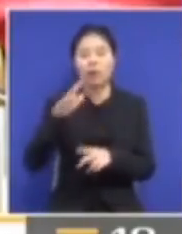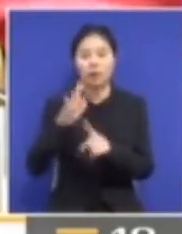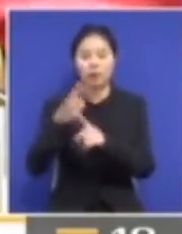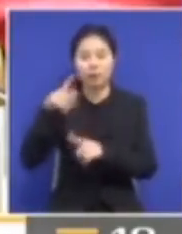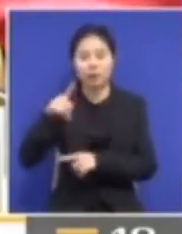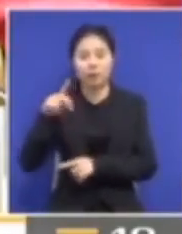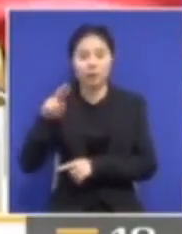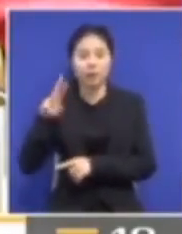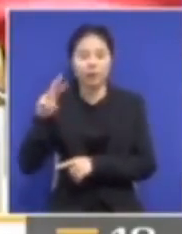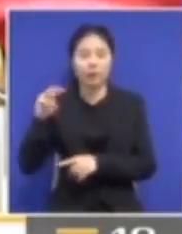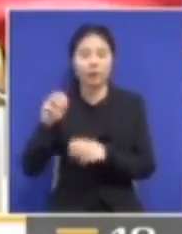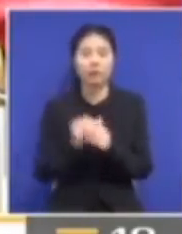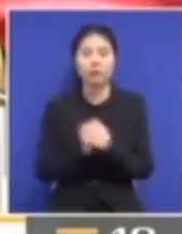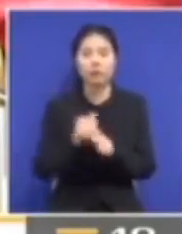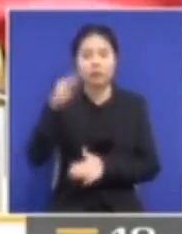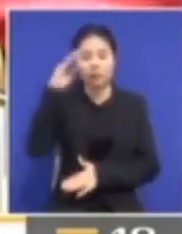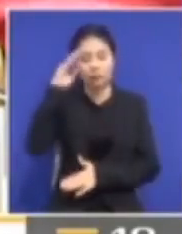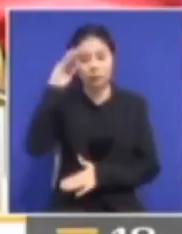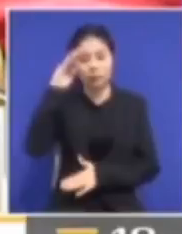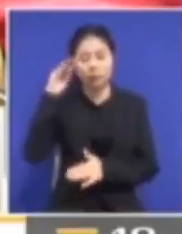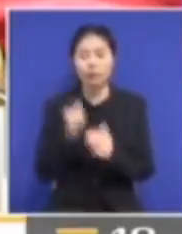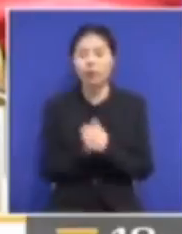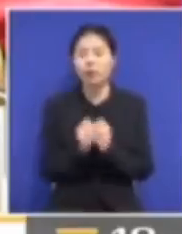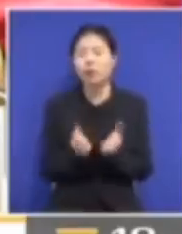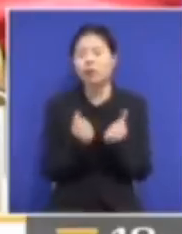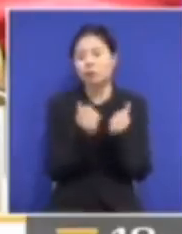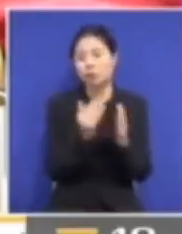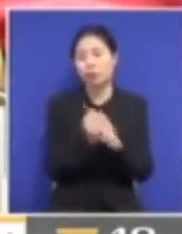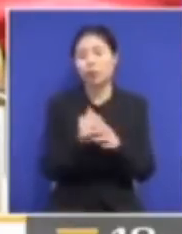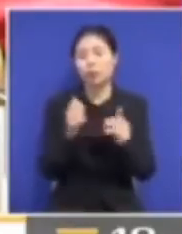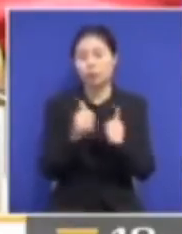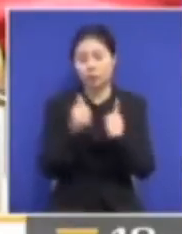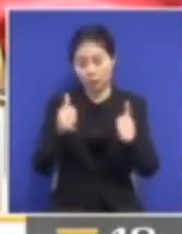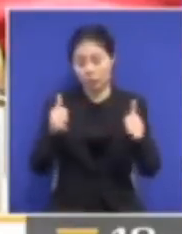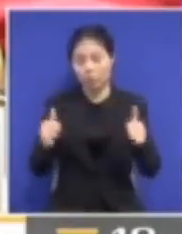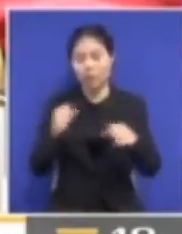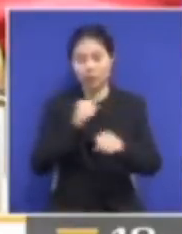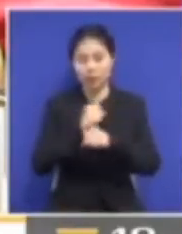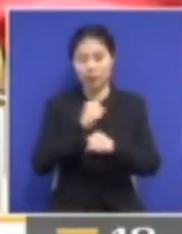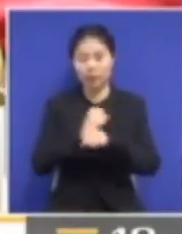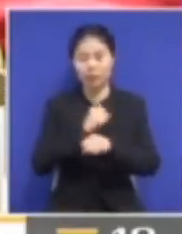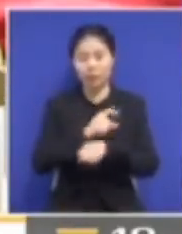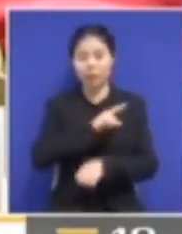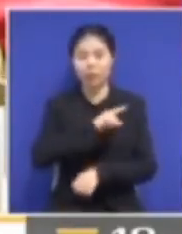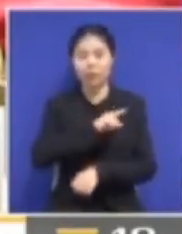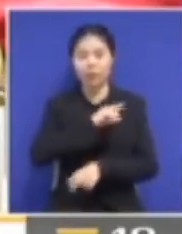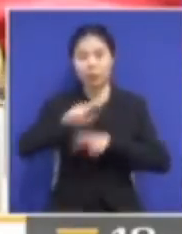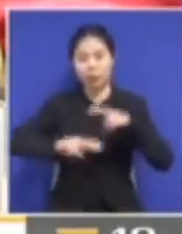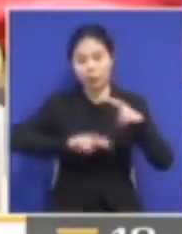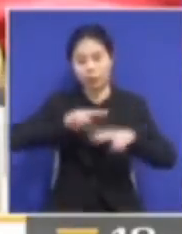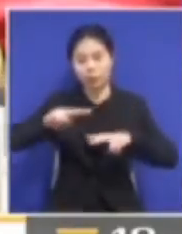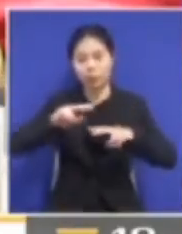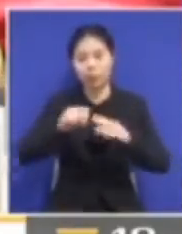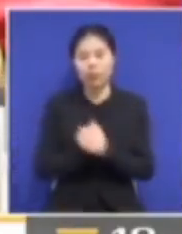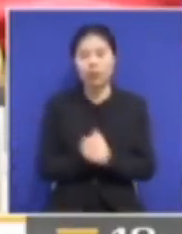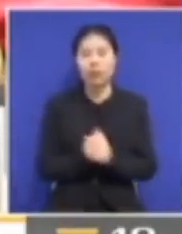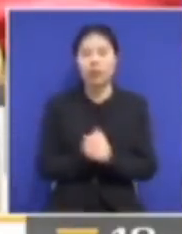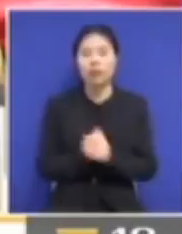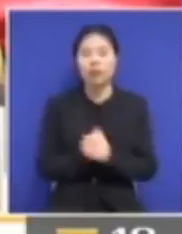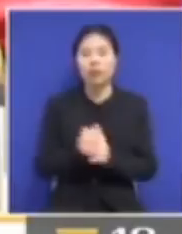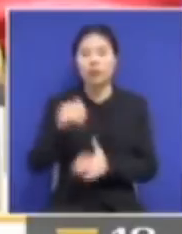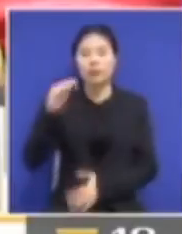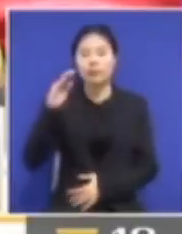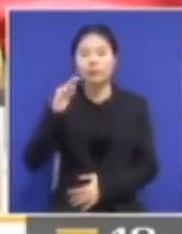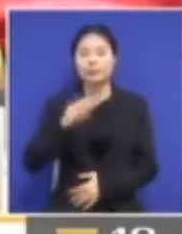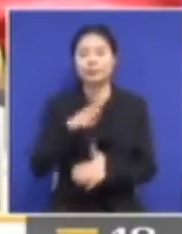งรองผู้จัดการตำรวจแห่งชาติไปดูแลนะครับส่วนทัพภาคหนึ่งก็คุณประยุทธ์น่ะไ